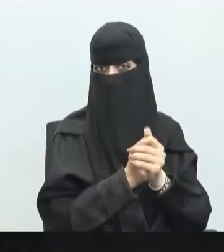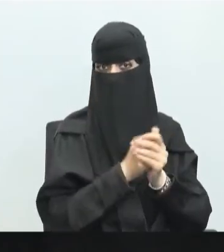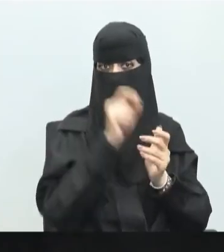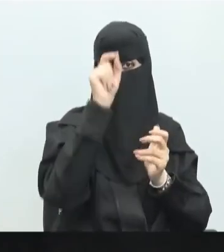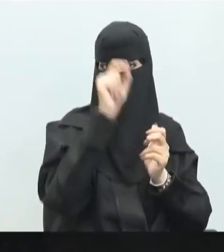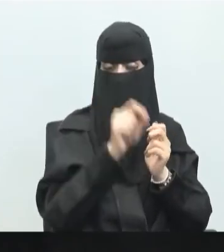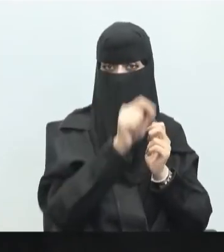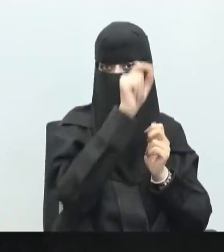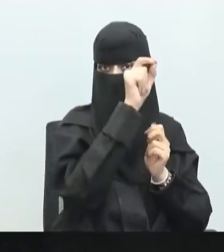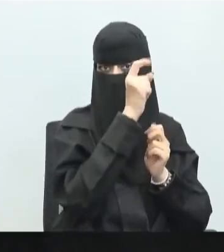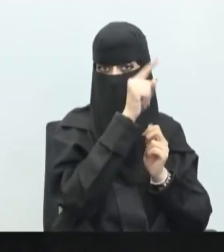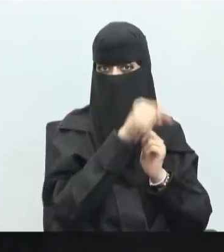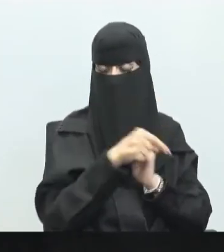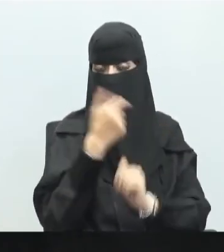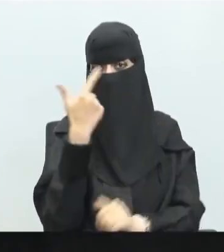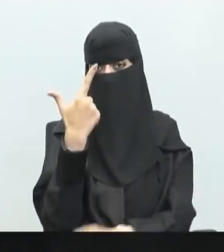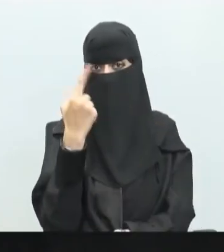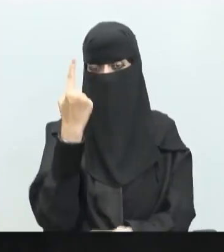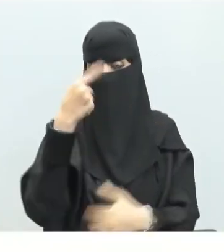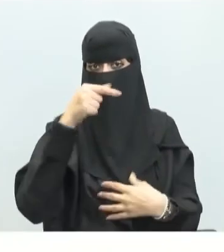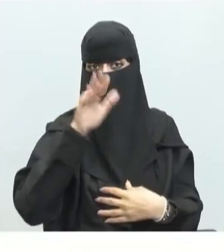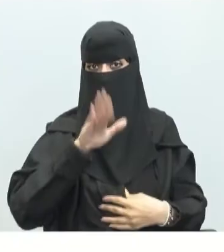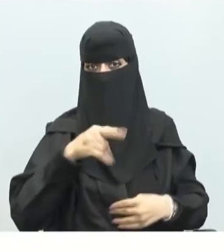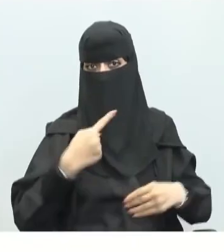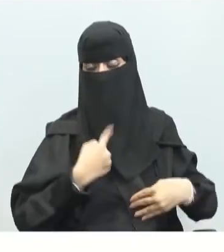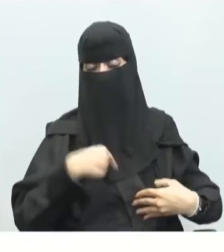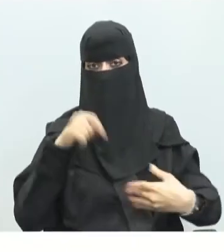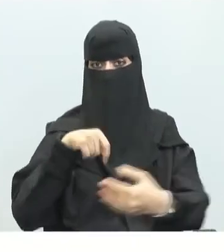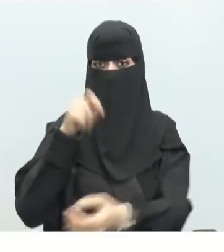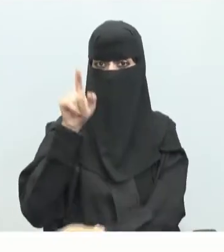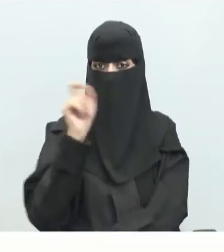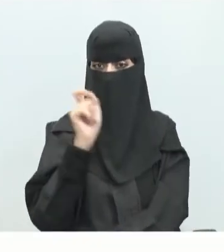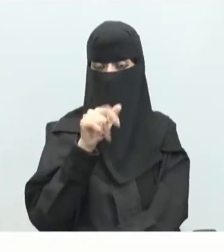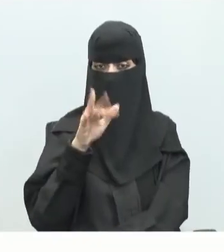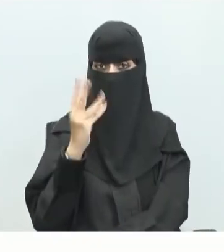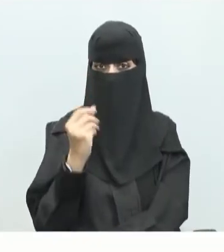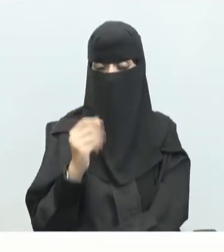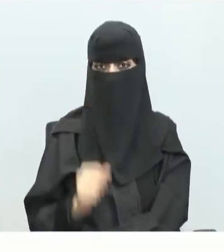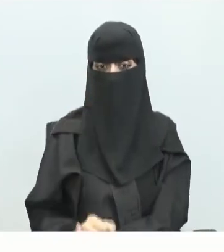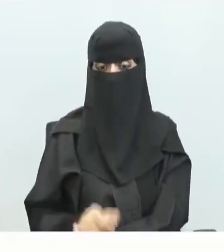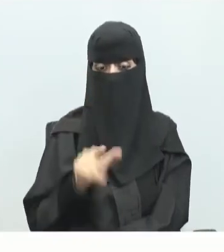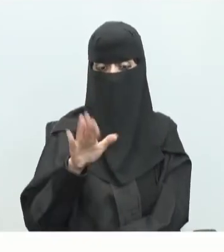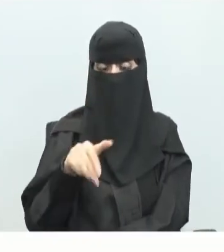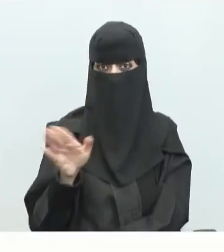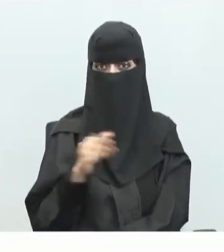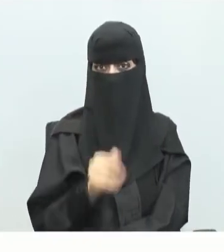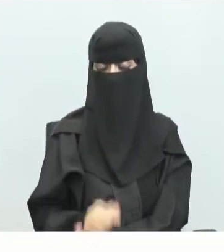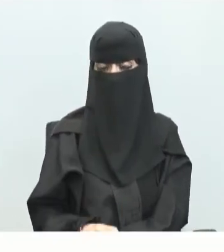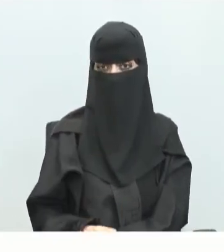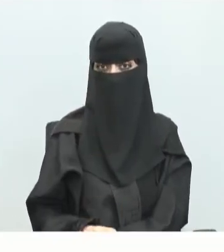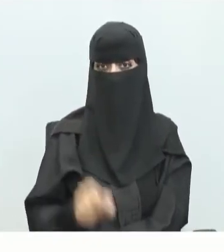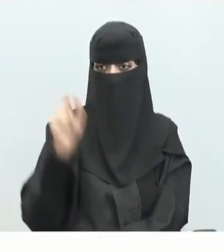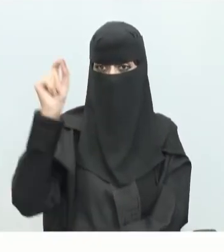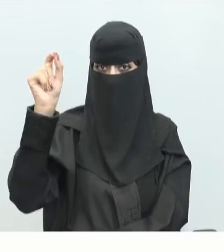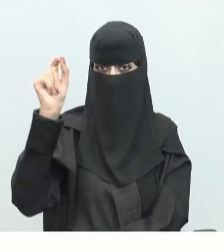العدد 17 طيب اريد الان ان امرر قلمي ناخذ القلم بهذه